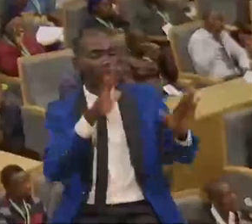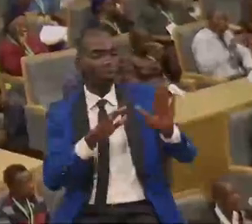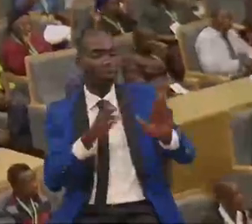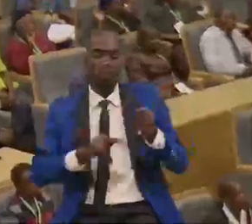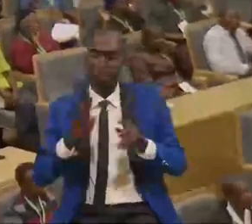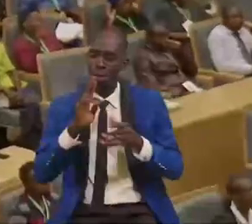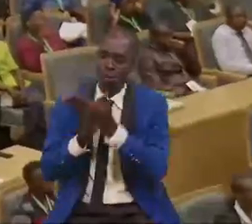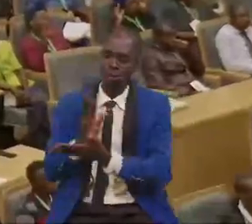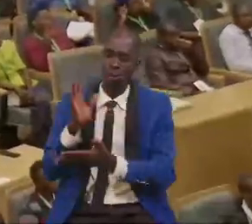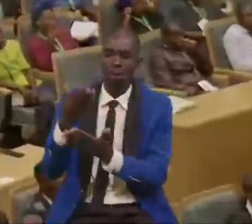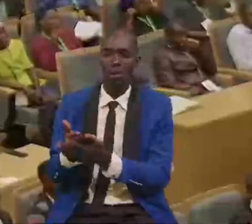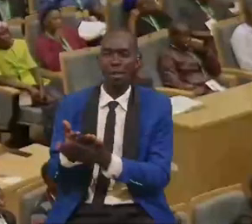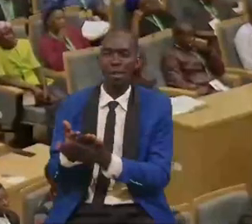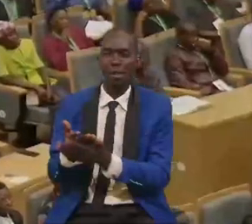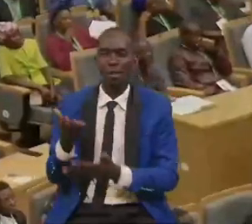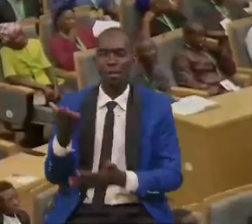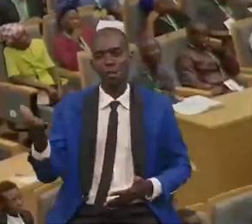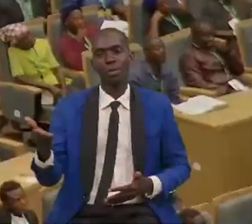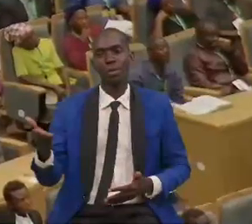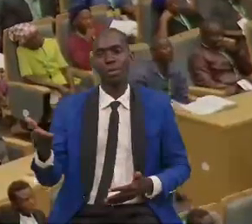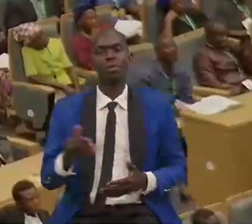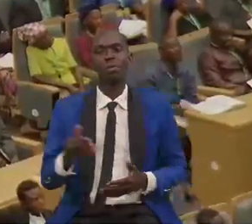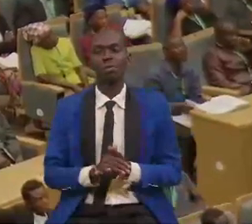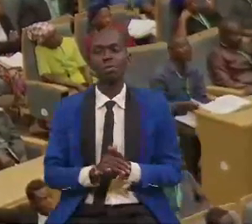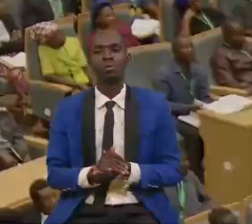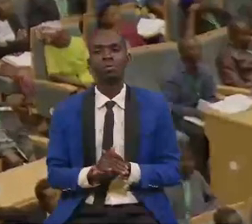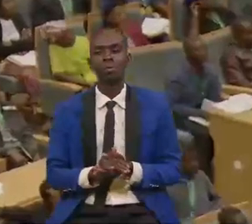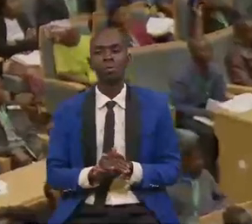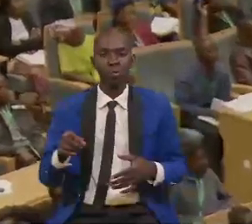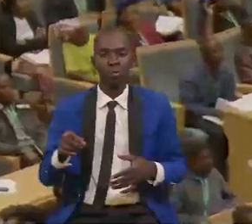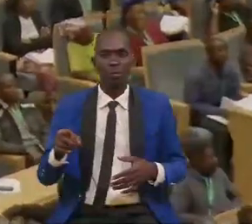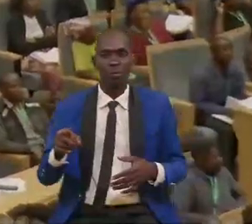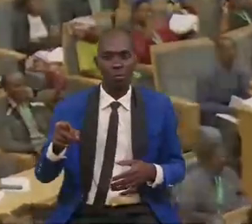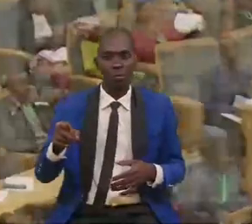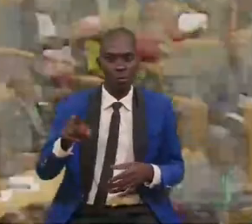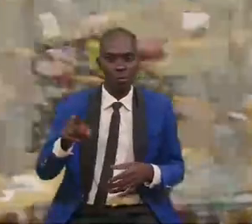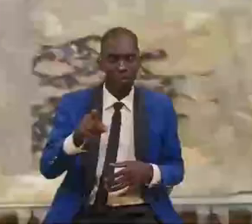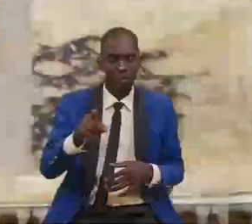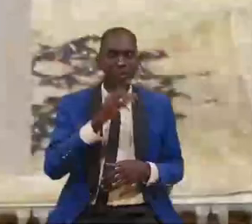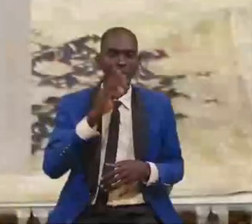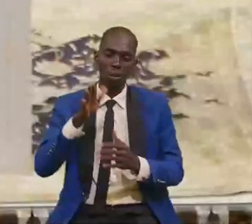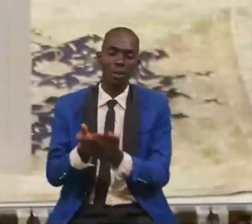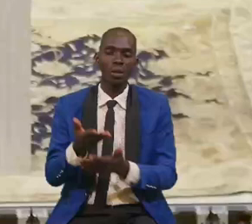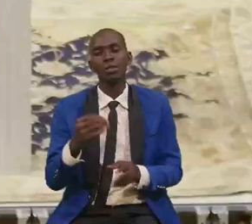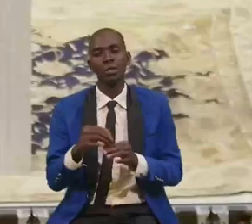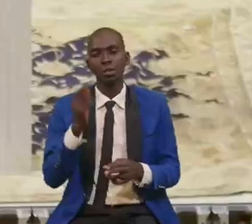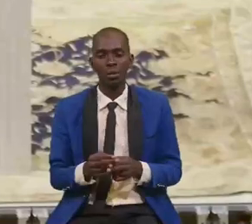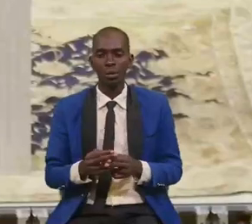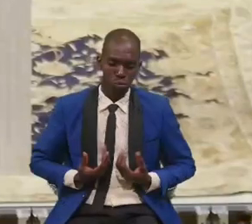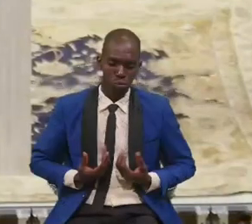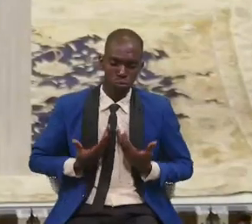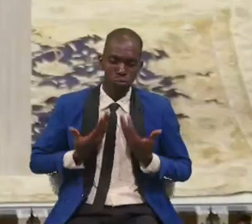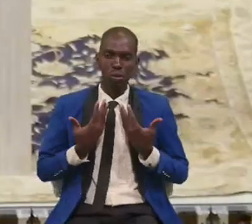là-bas. Tu iras là-bas. La passion, la